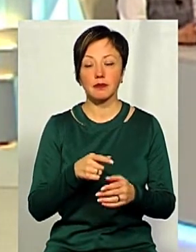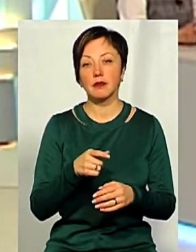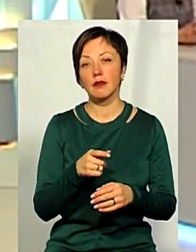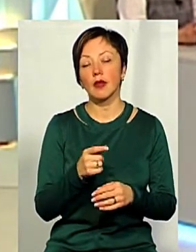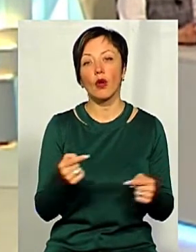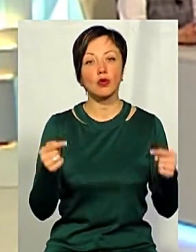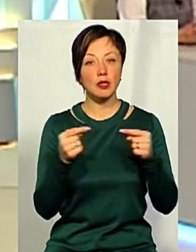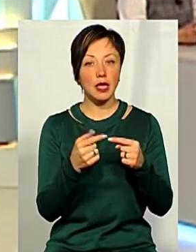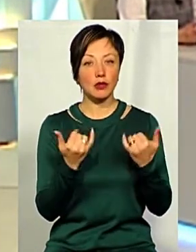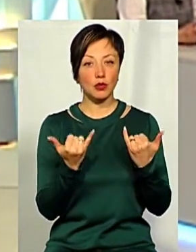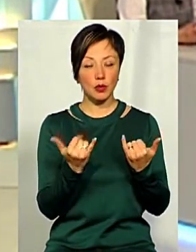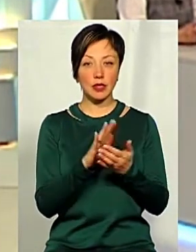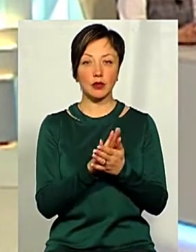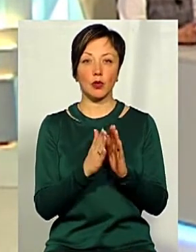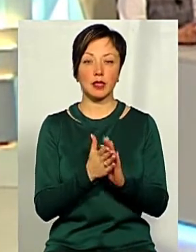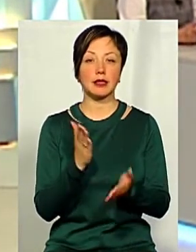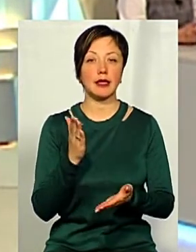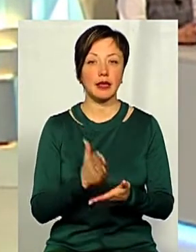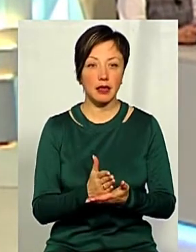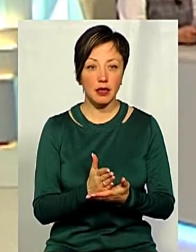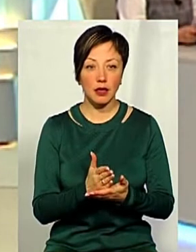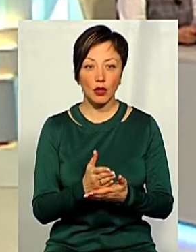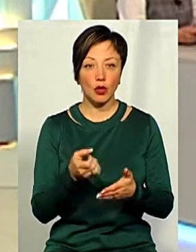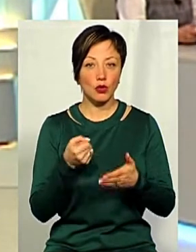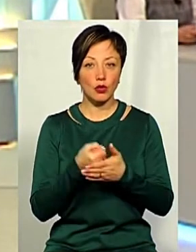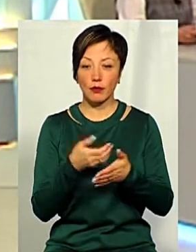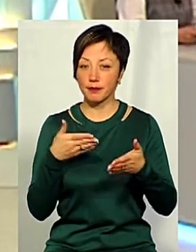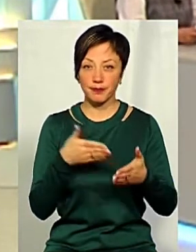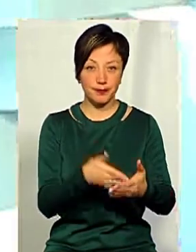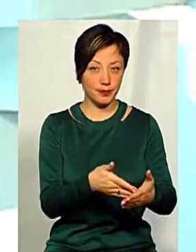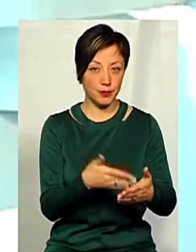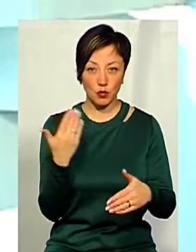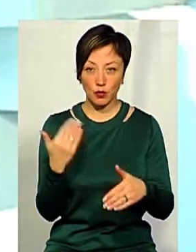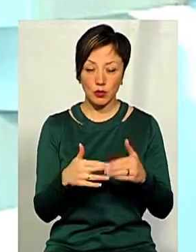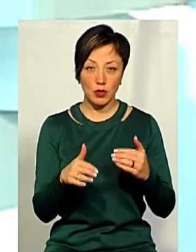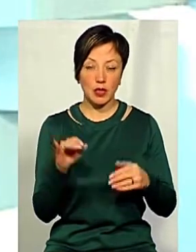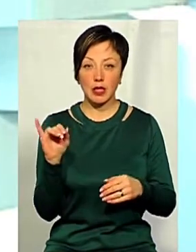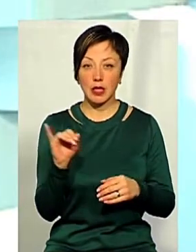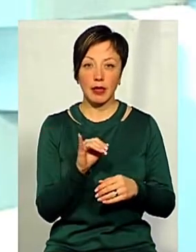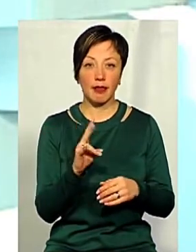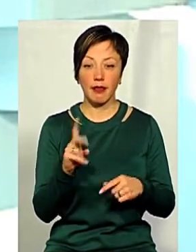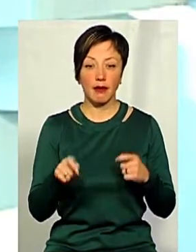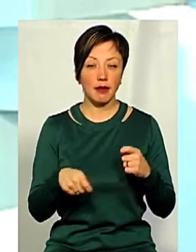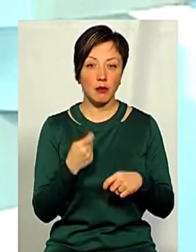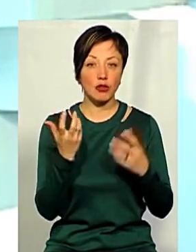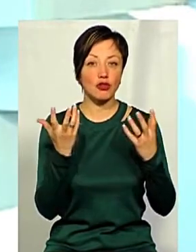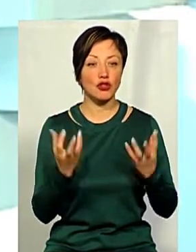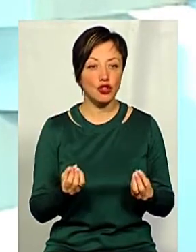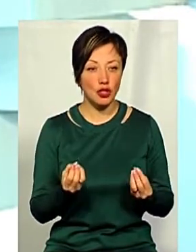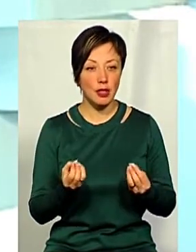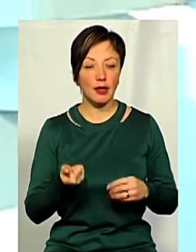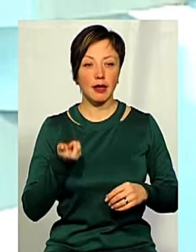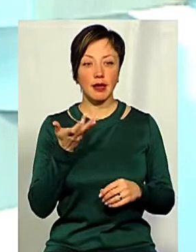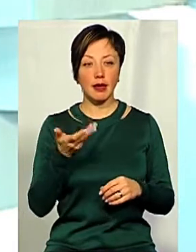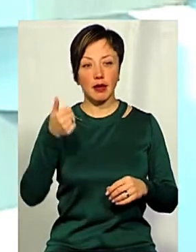яка на сьогодні є, вона доходить до певної межі. І не дарма ще кілька років